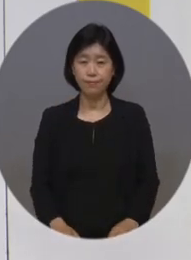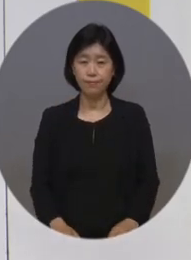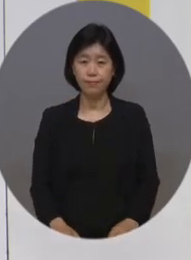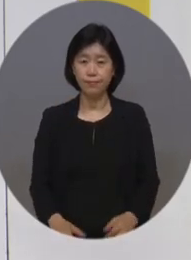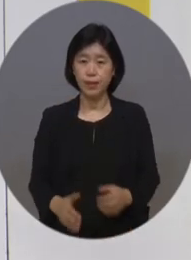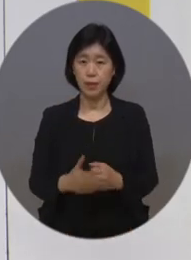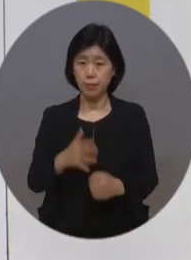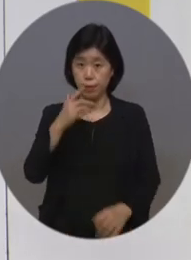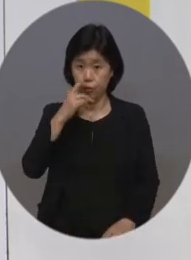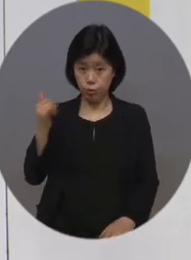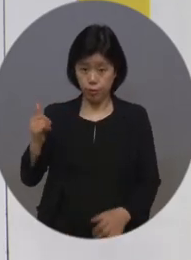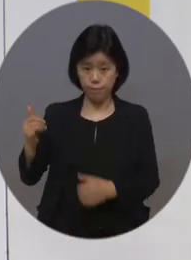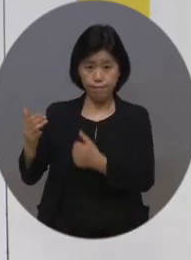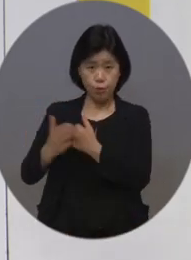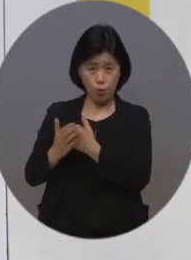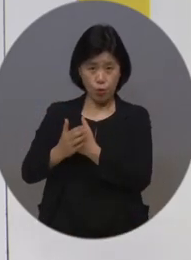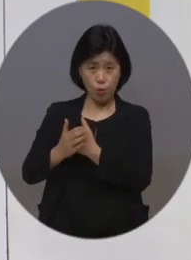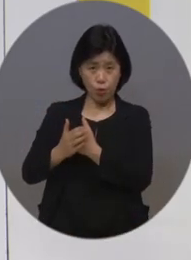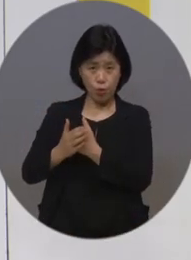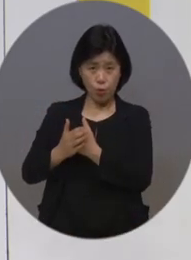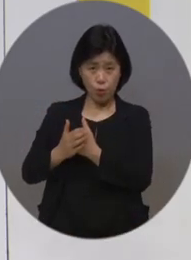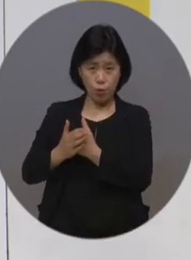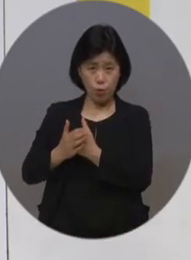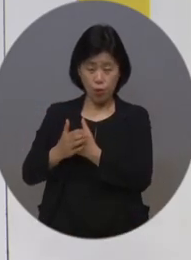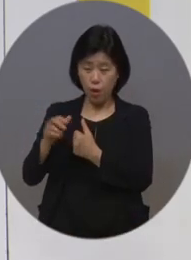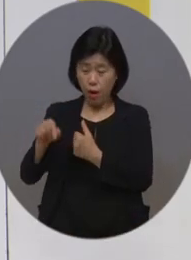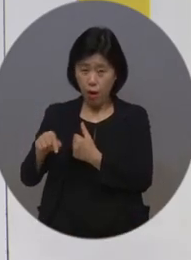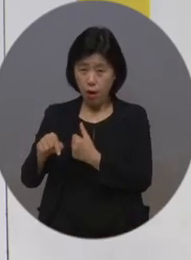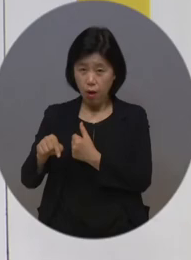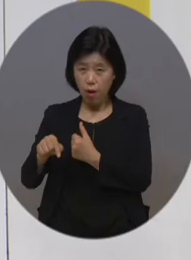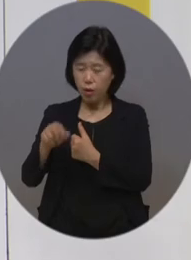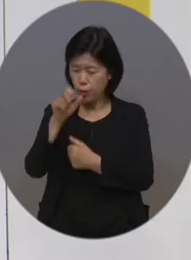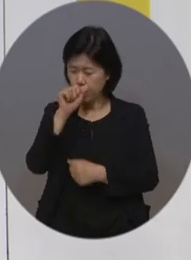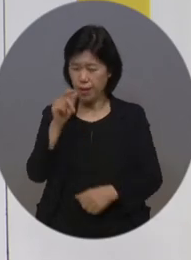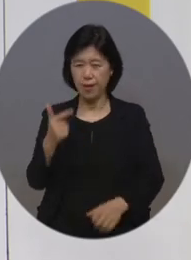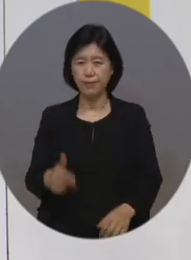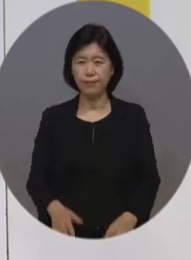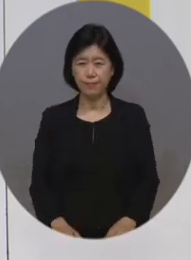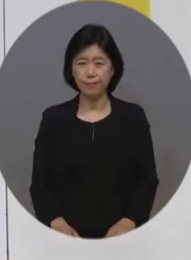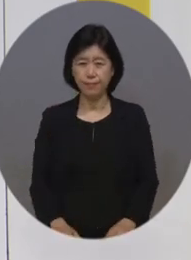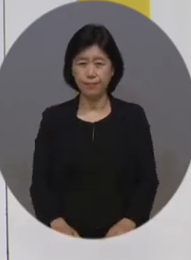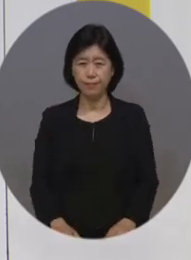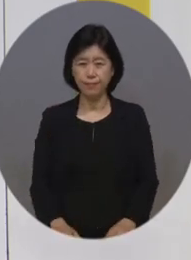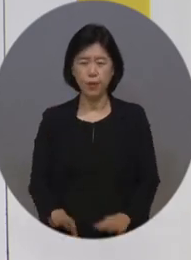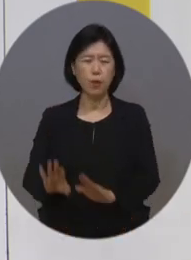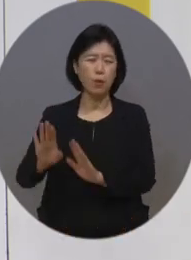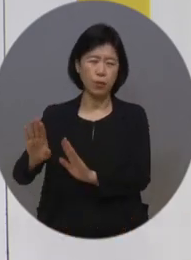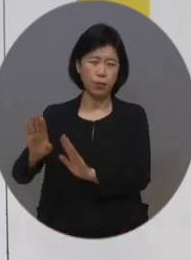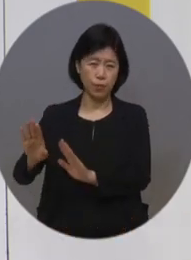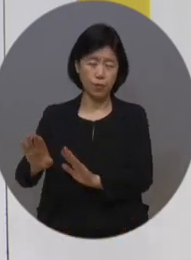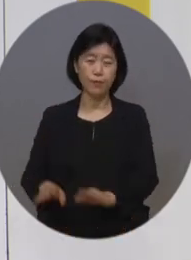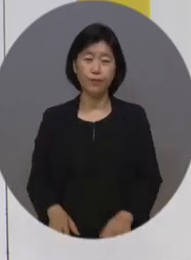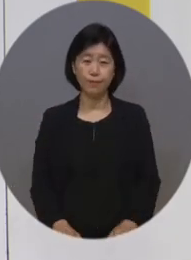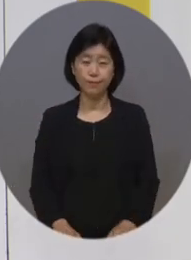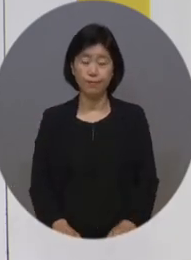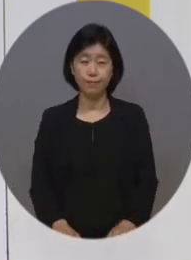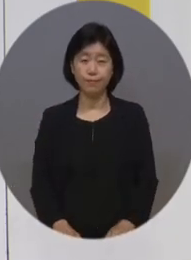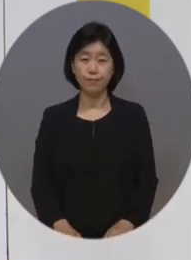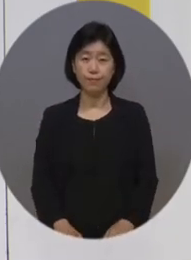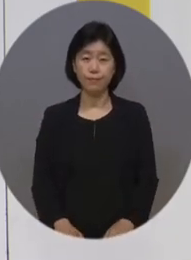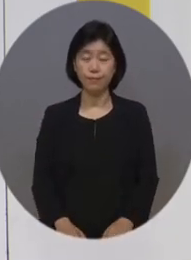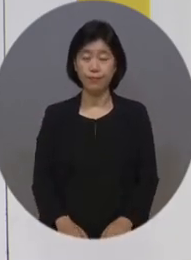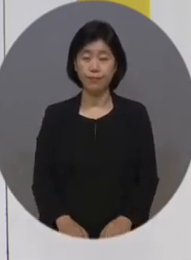찬 섬머 찬스는 에 꼭 그 그 자체도 안 좋은 거지만 조금 자제를 하시고요 저는 정말